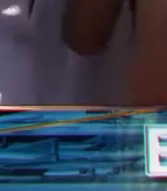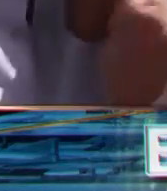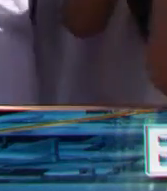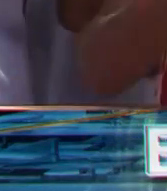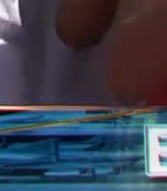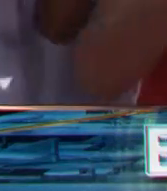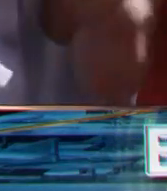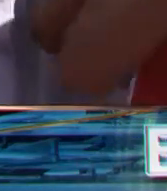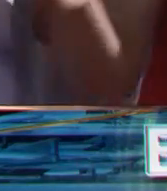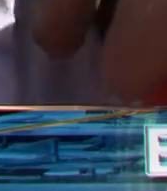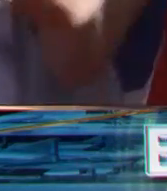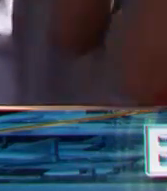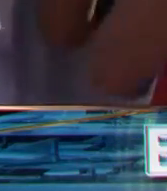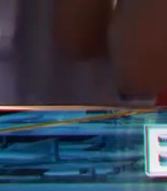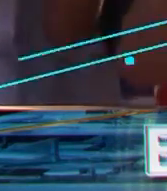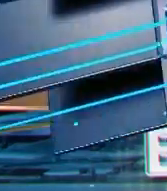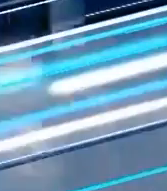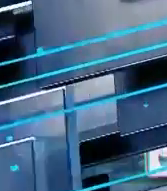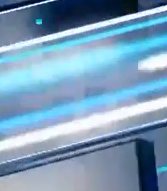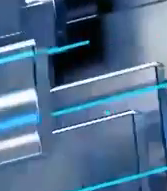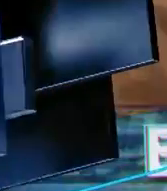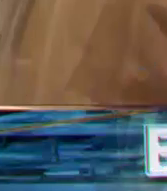аман шығатынына сенім білдірді.